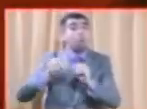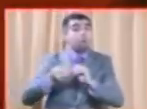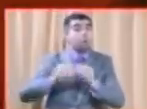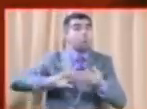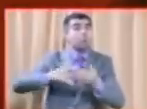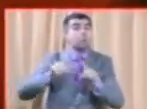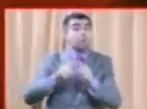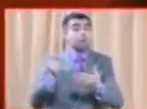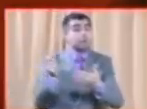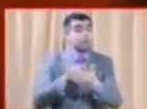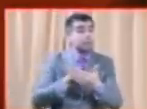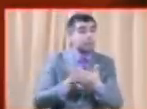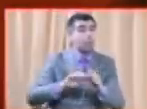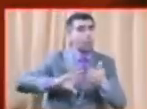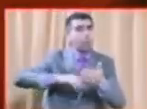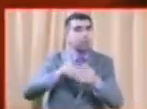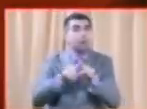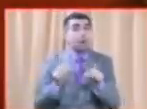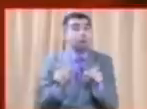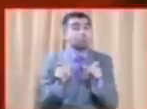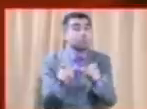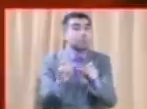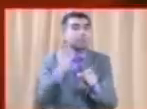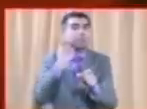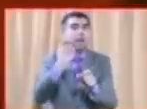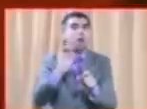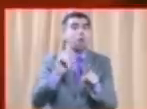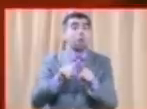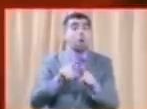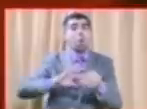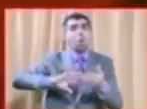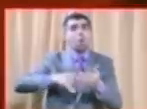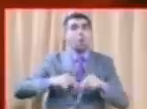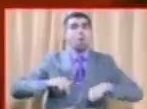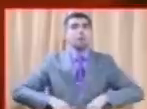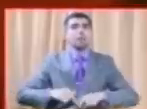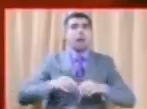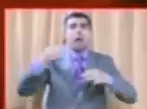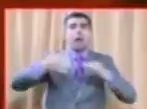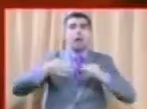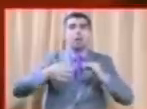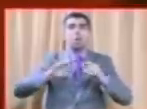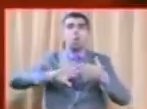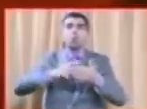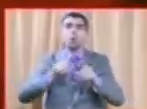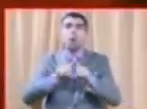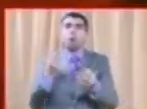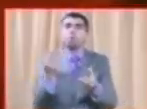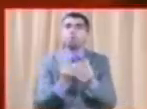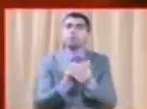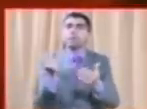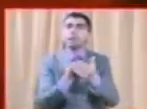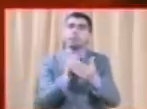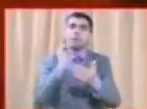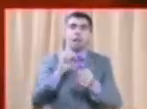كتابة بمتابعة مرتكبها أو يكلفه لكي يقوم بذلك.